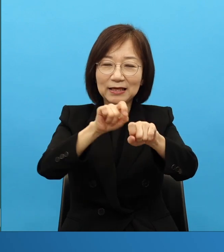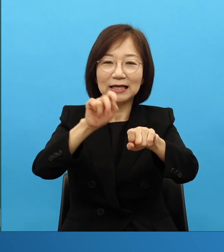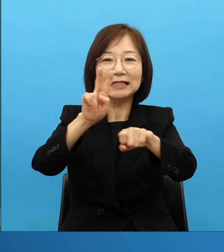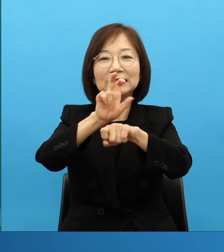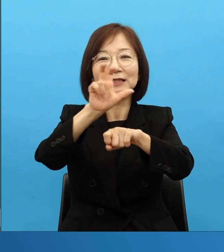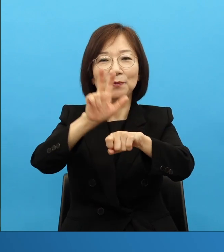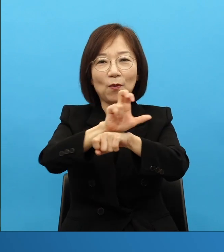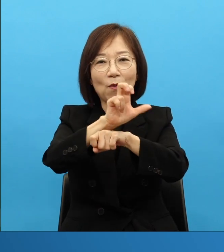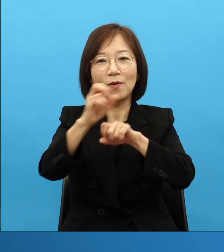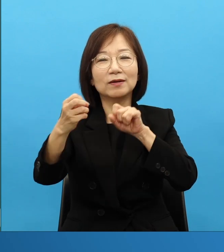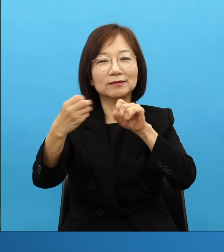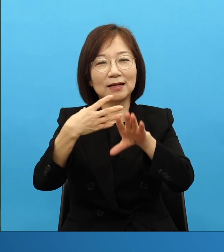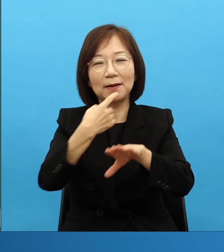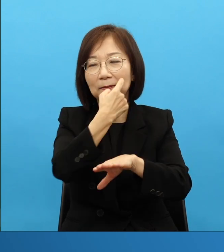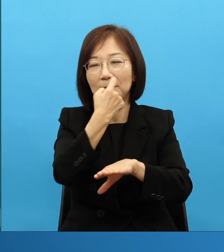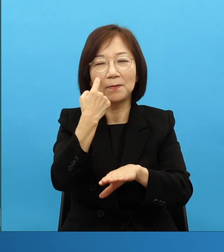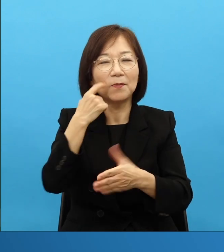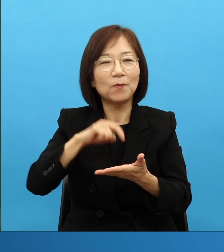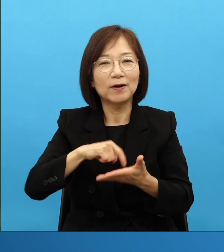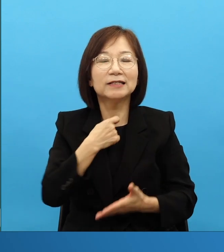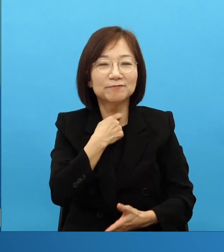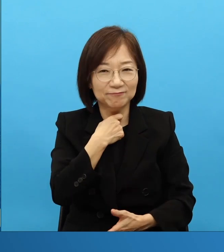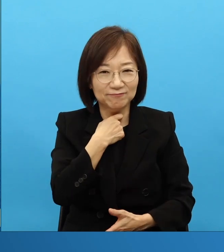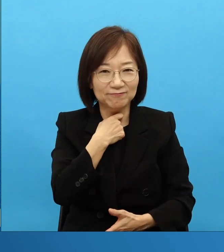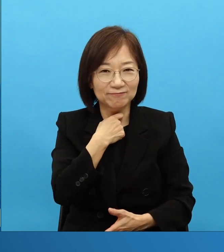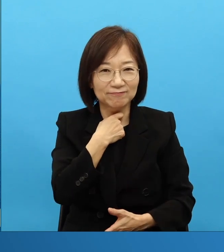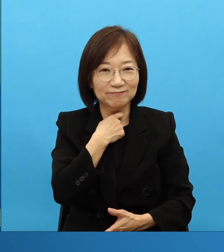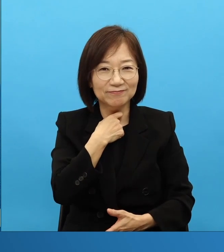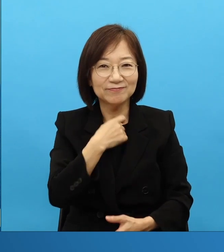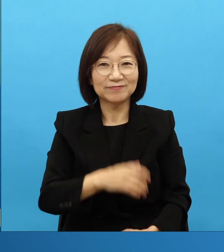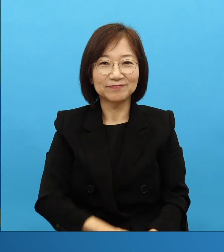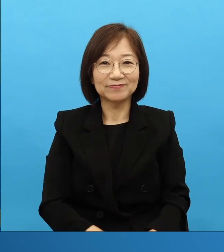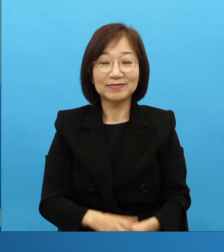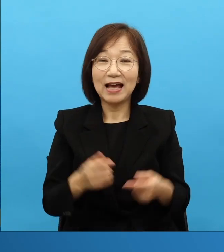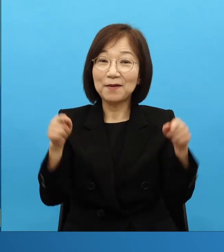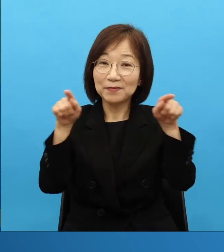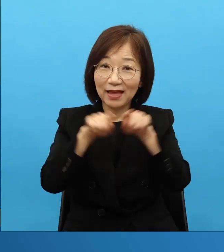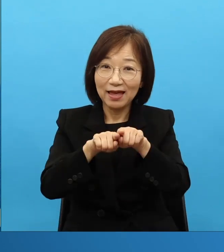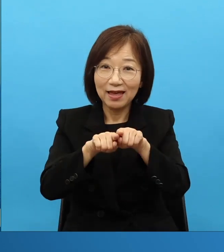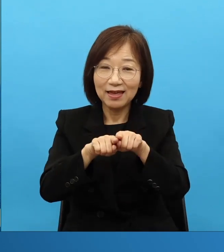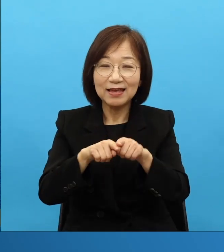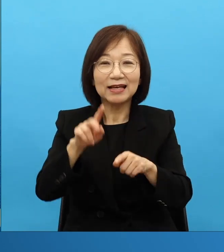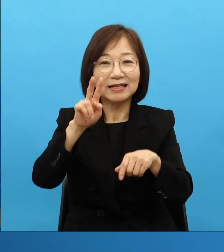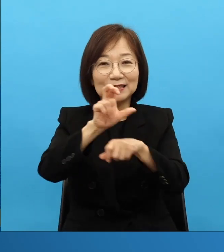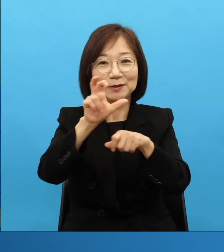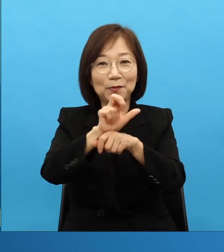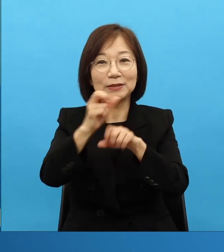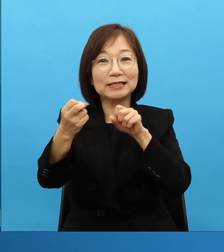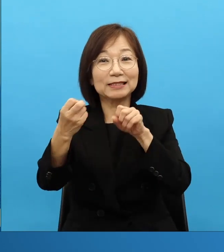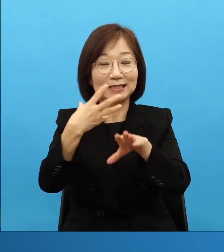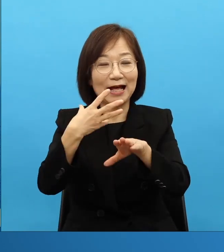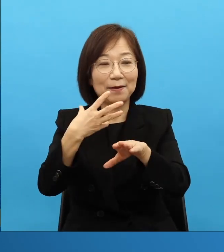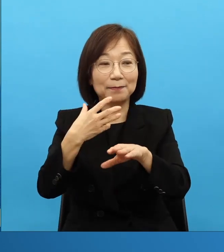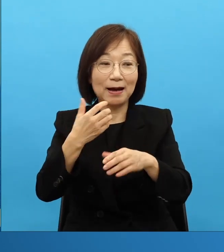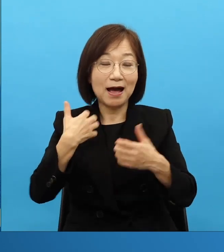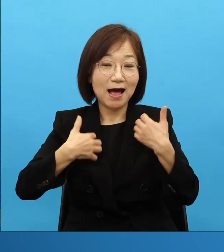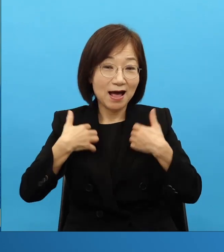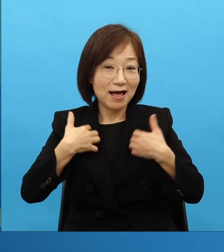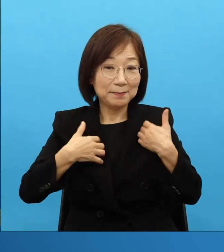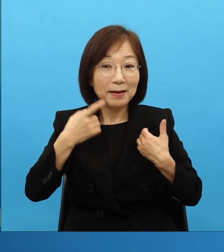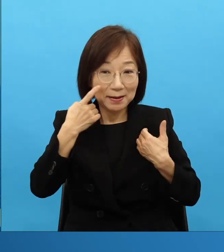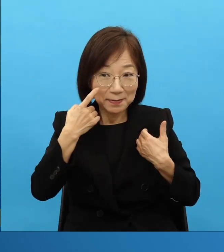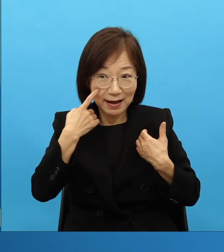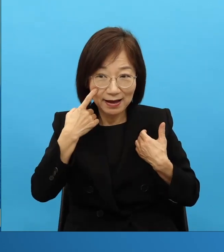25시에 응답을 확인하고 싶어. 우리 함께 25시에 응답을 최고로 누려보자.